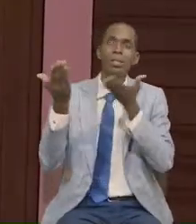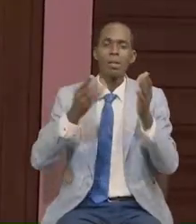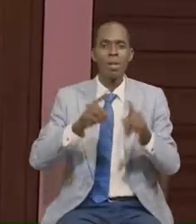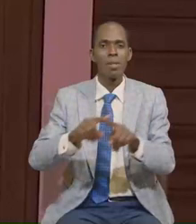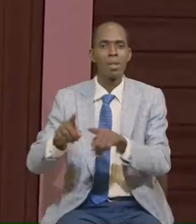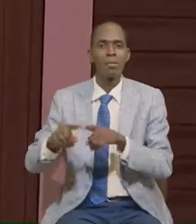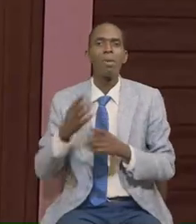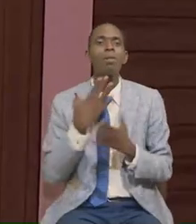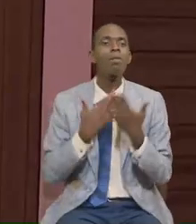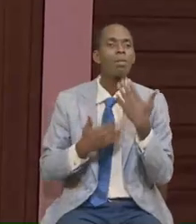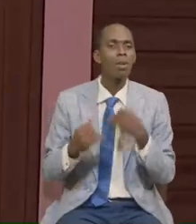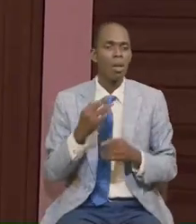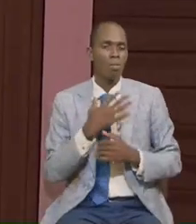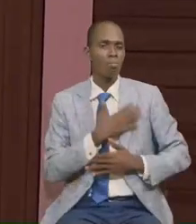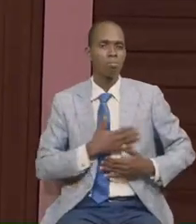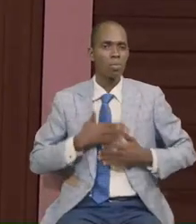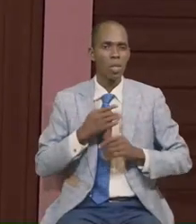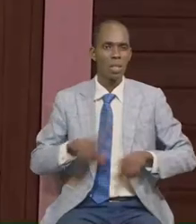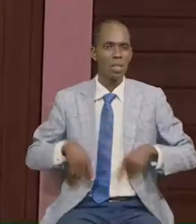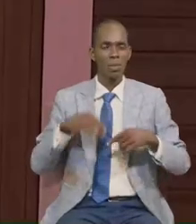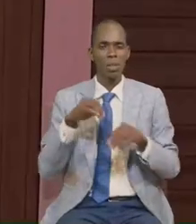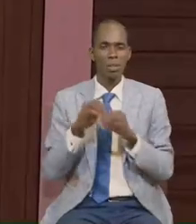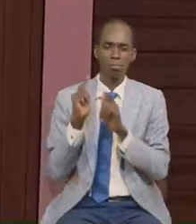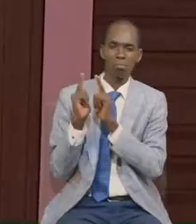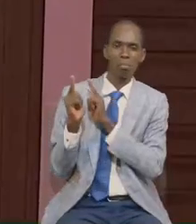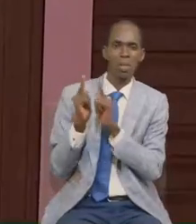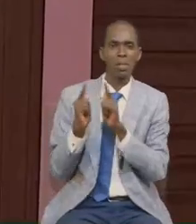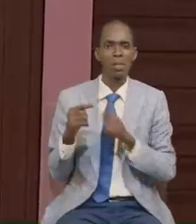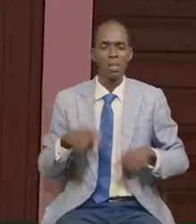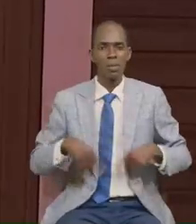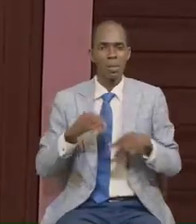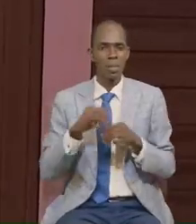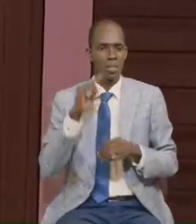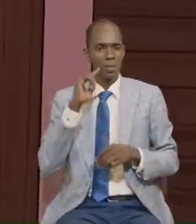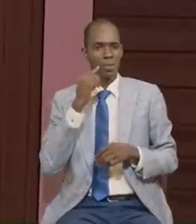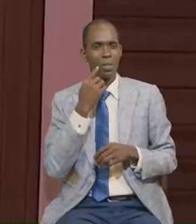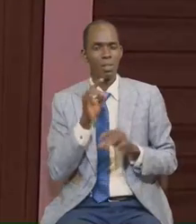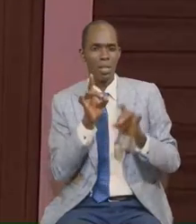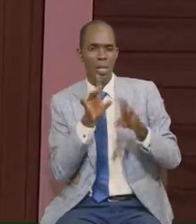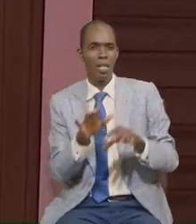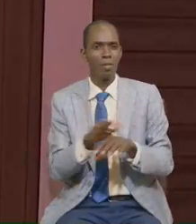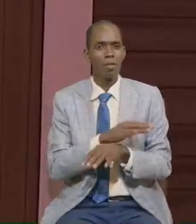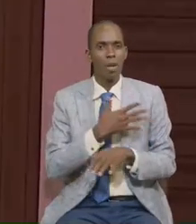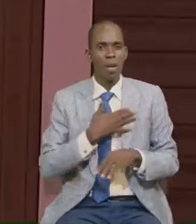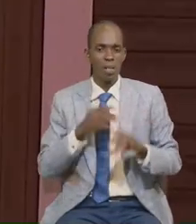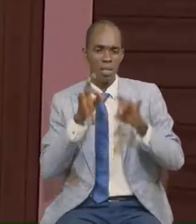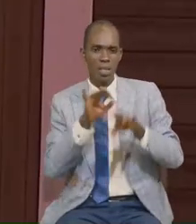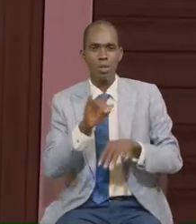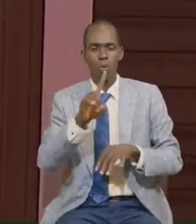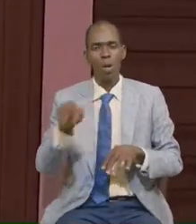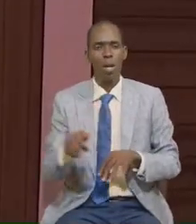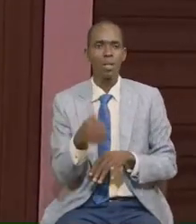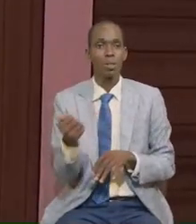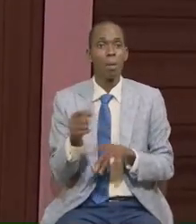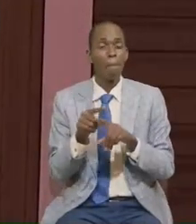nous étions nous vivions vivons dans la méchanceté dans l'envie digne d'être sans les uns les autres mais